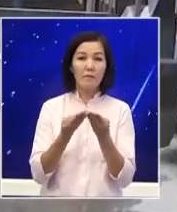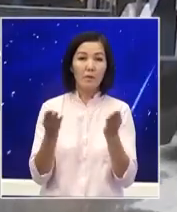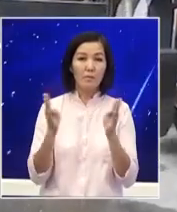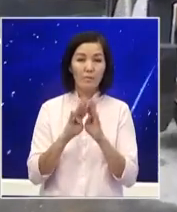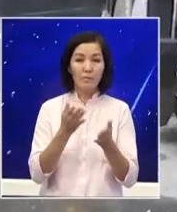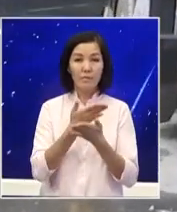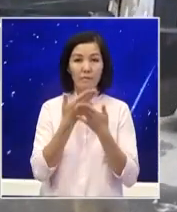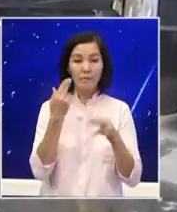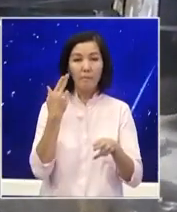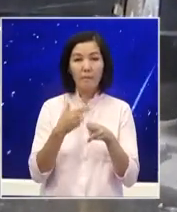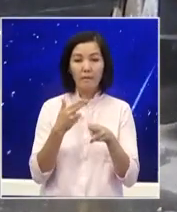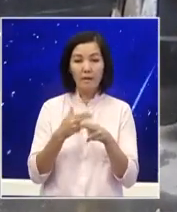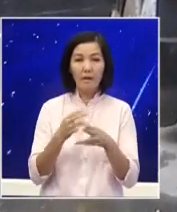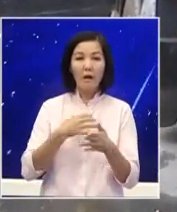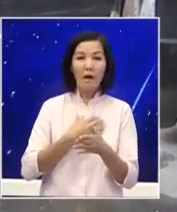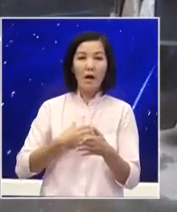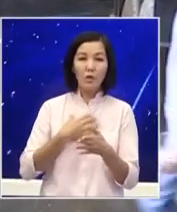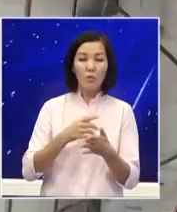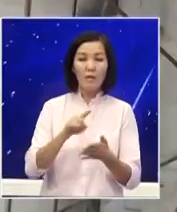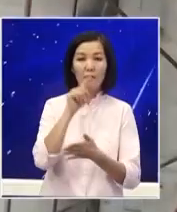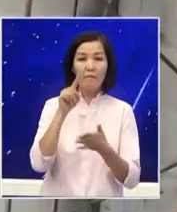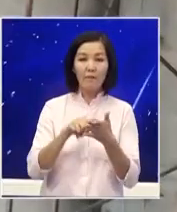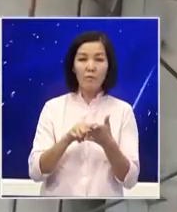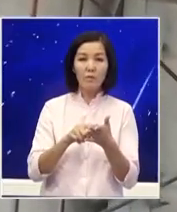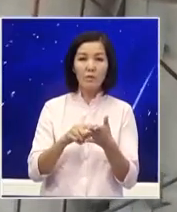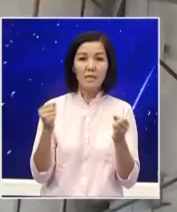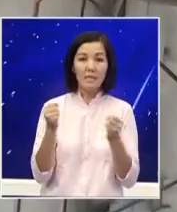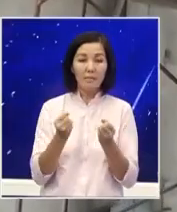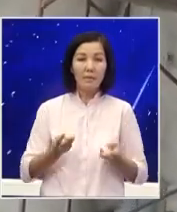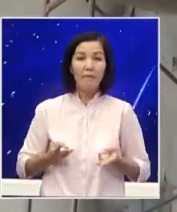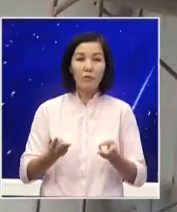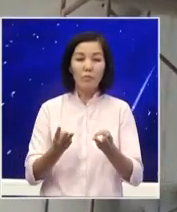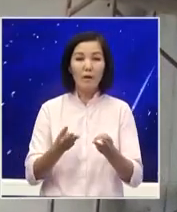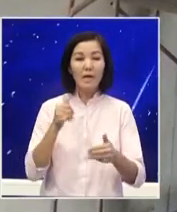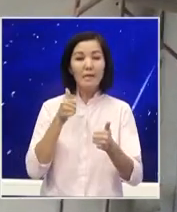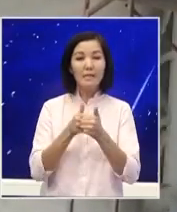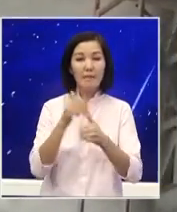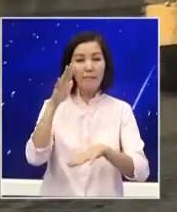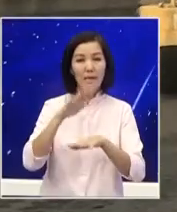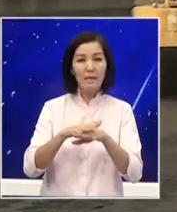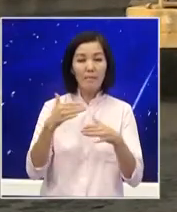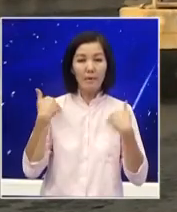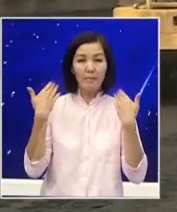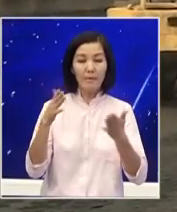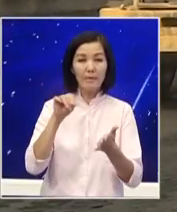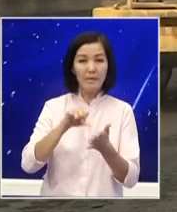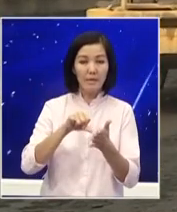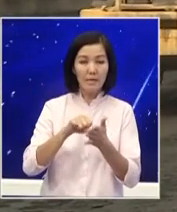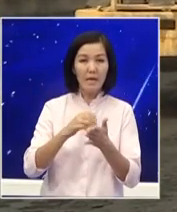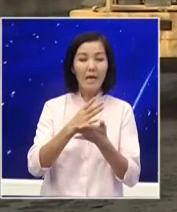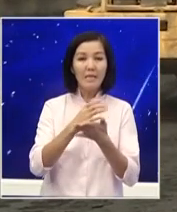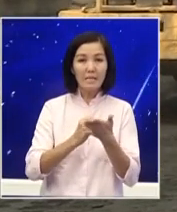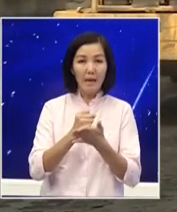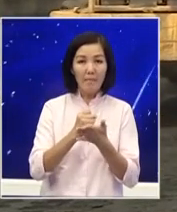не менее актуален вопрос заготовки зимнего топлива как доложили заместители акима и руководители управлений запас на два